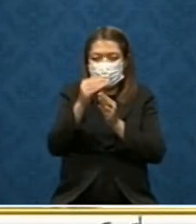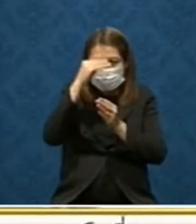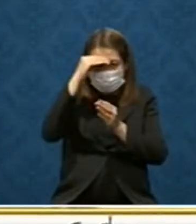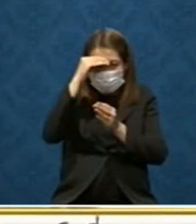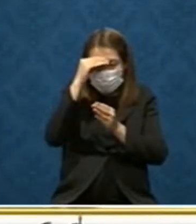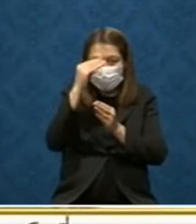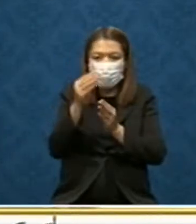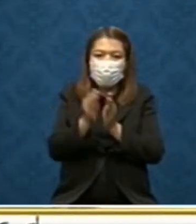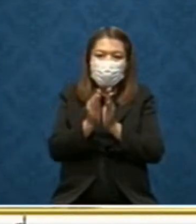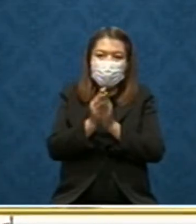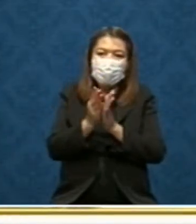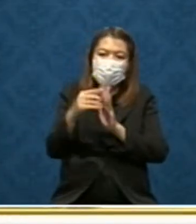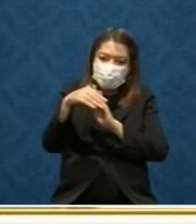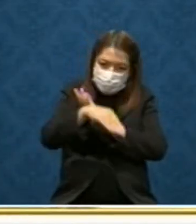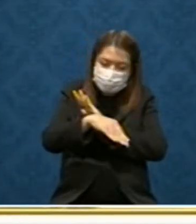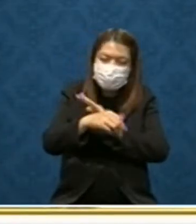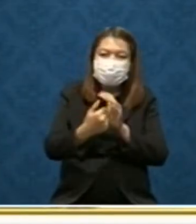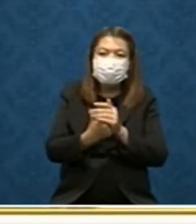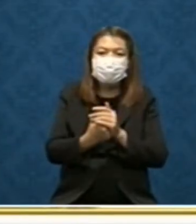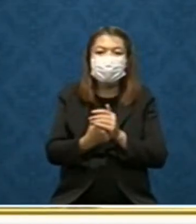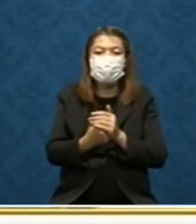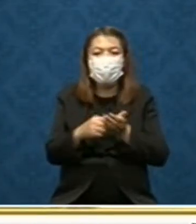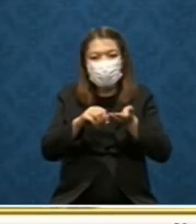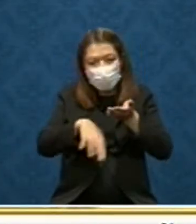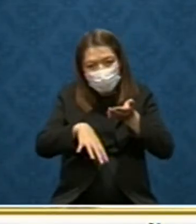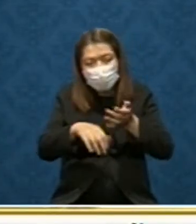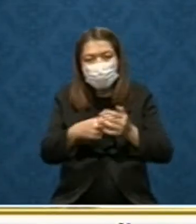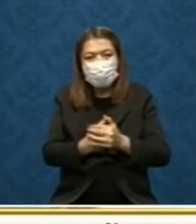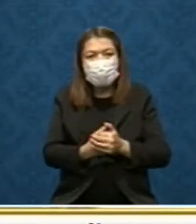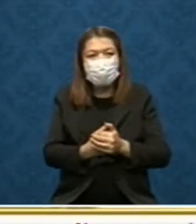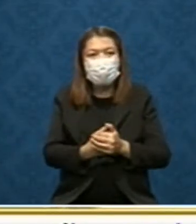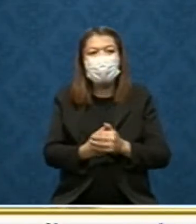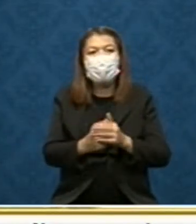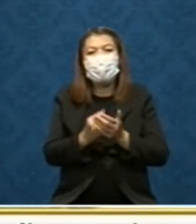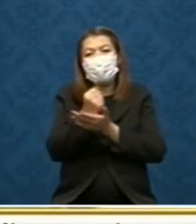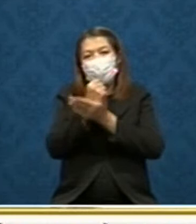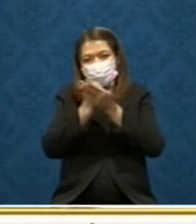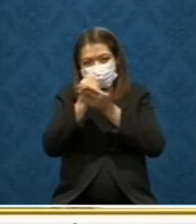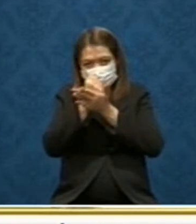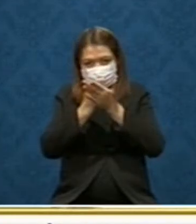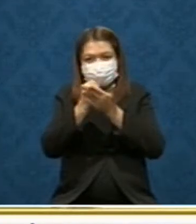ยนรู้ ต่ำแล้วอะไรครับ Jugosrim